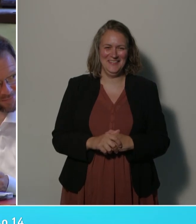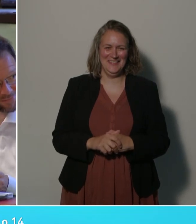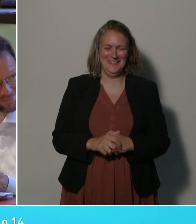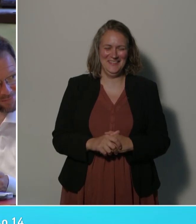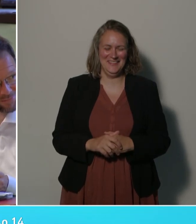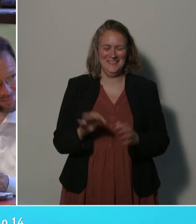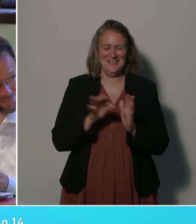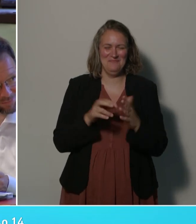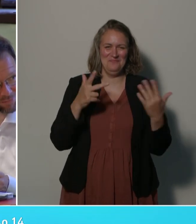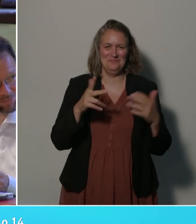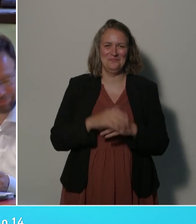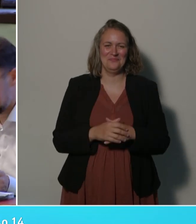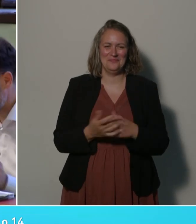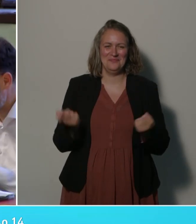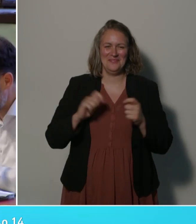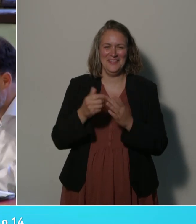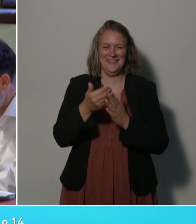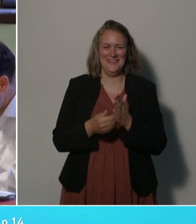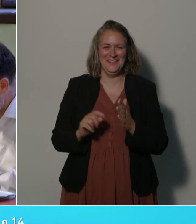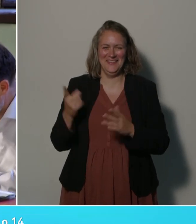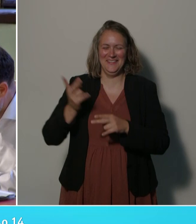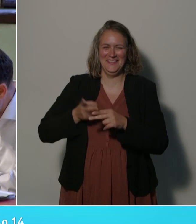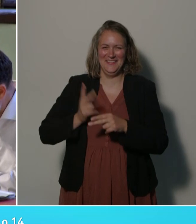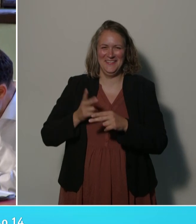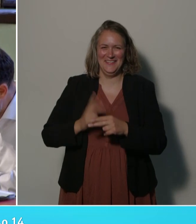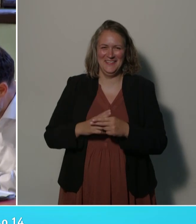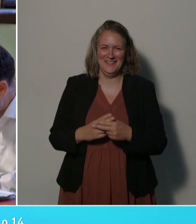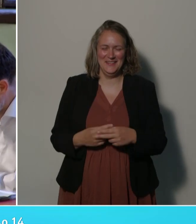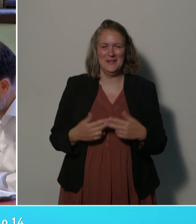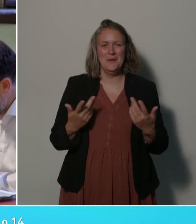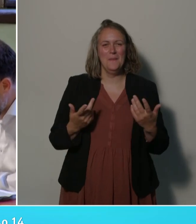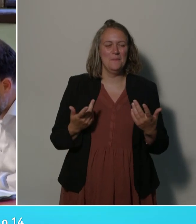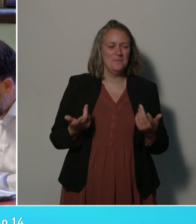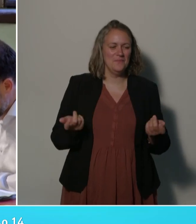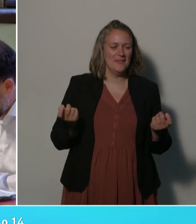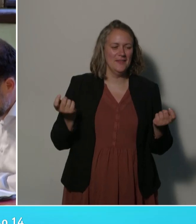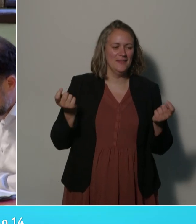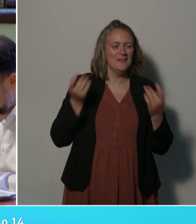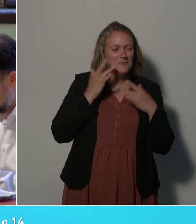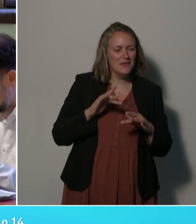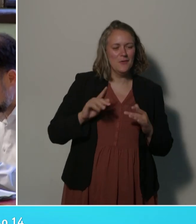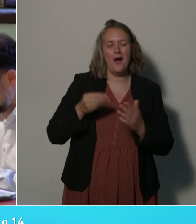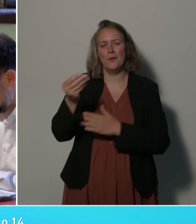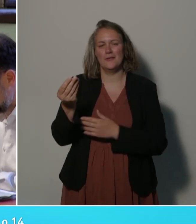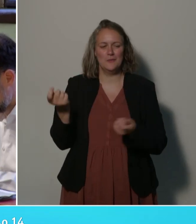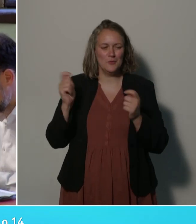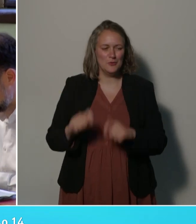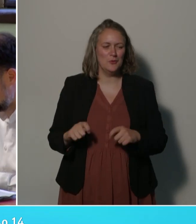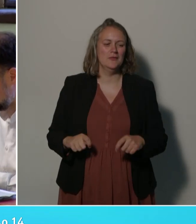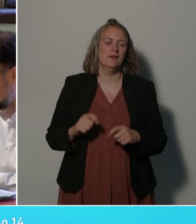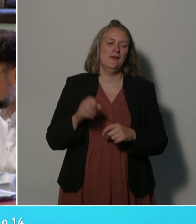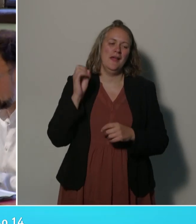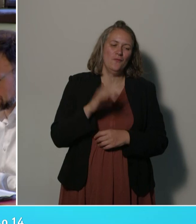Top 8, Beschlussvorlage Oberbürgermeister, Billigungs- und Auslegungsbeschluss für den Entwurf zum vorhabenbezogenen Bebauungsplan VBB LO